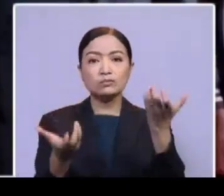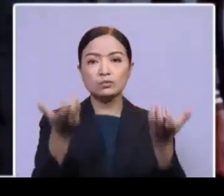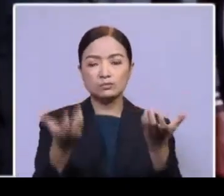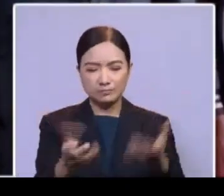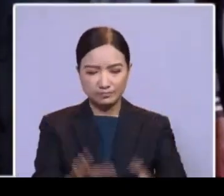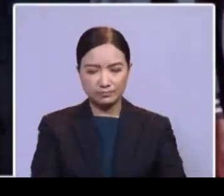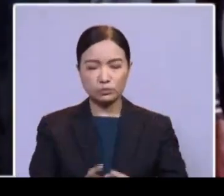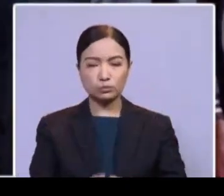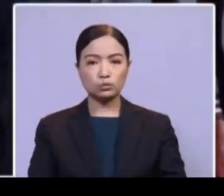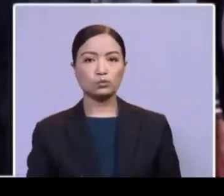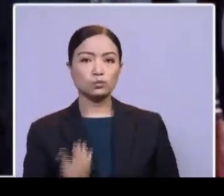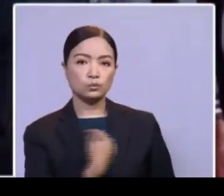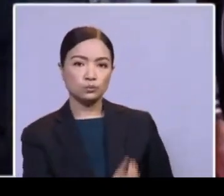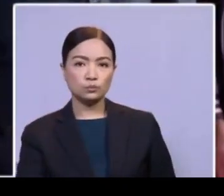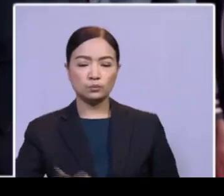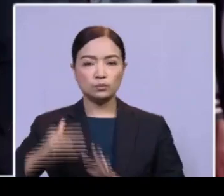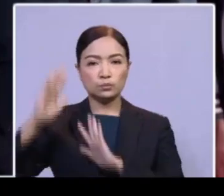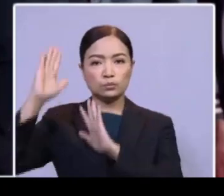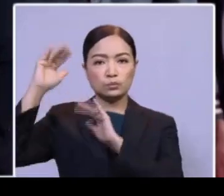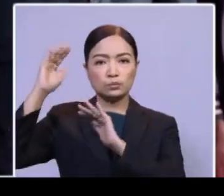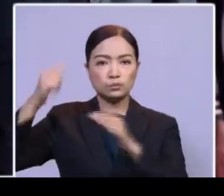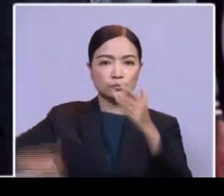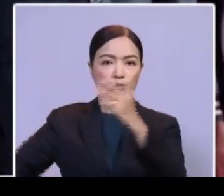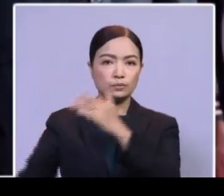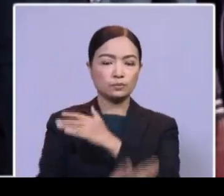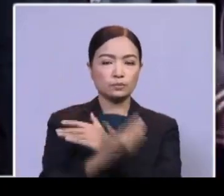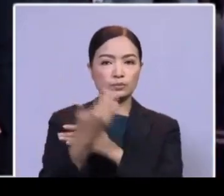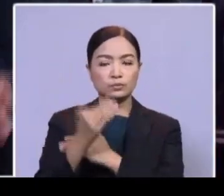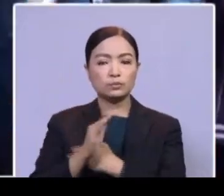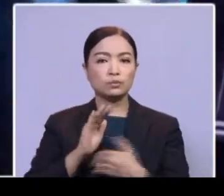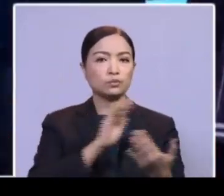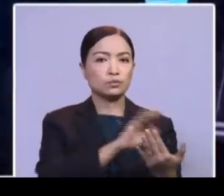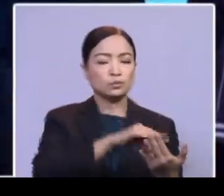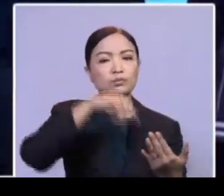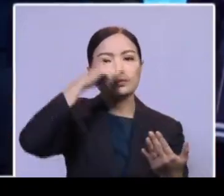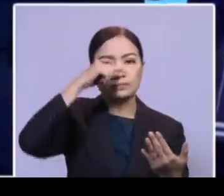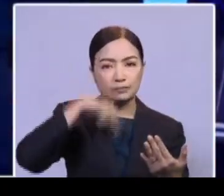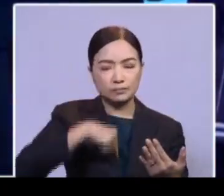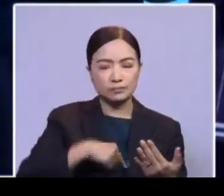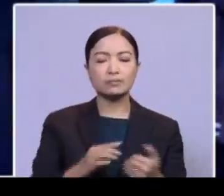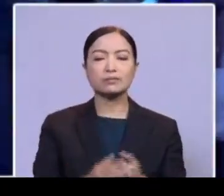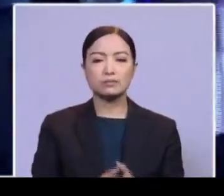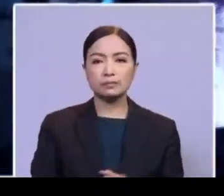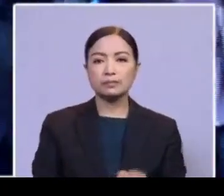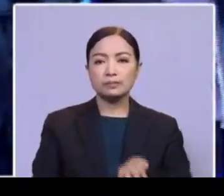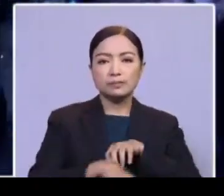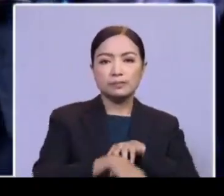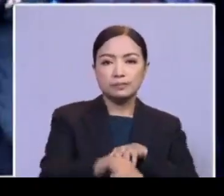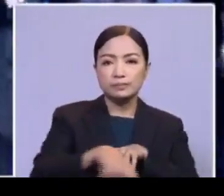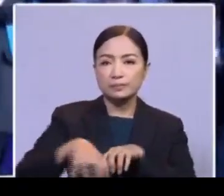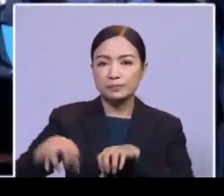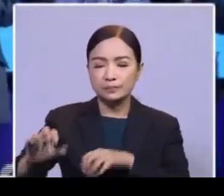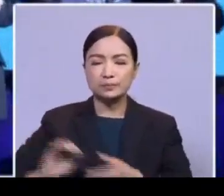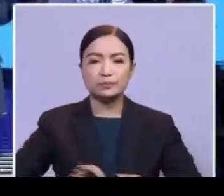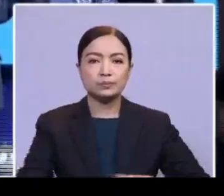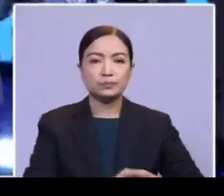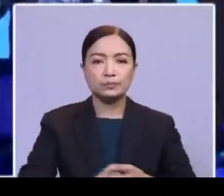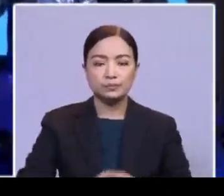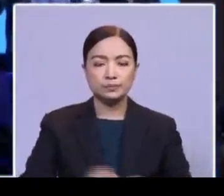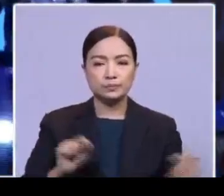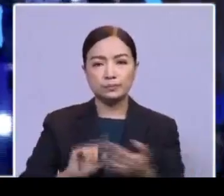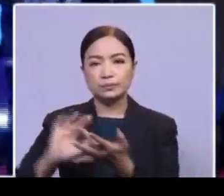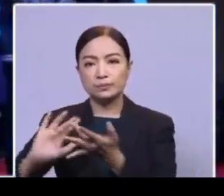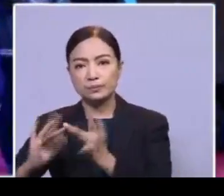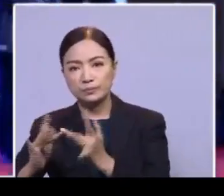โอกาสและความหวังอนาคตประเทศไทยมีเครือข่ายสมัชชาสุขภาพทั่วประเทศเข้าร่วมทั้งในรูปแบบออนไลน์